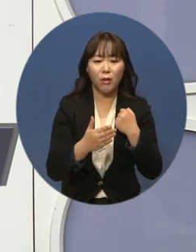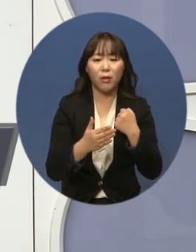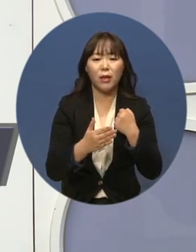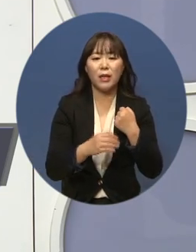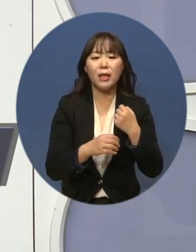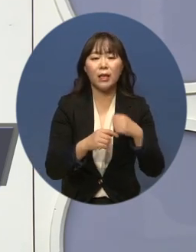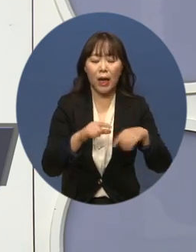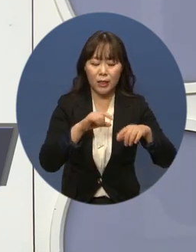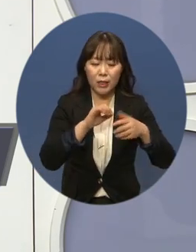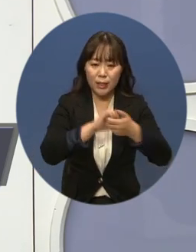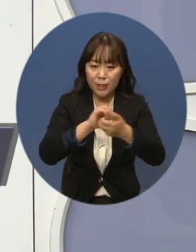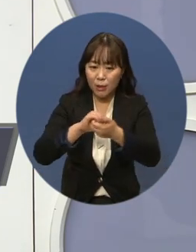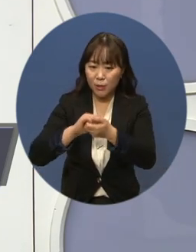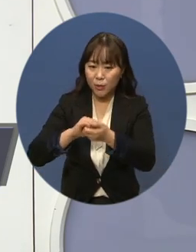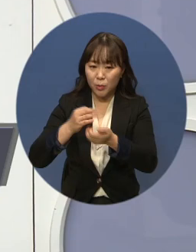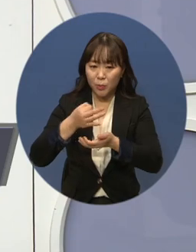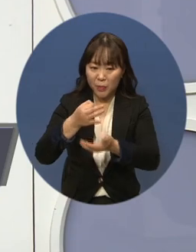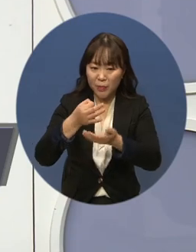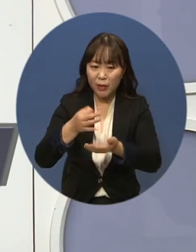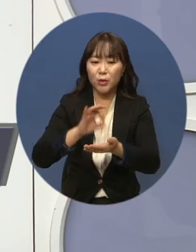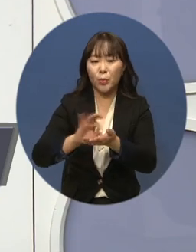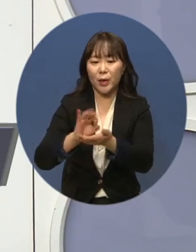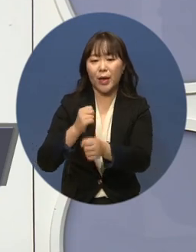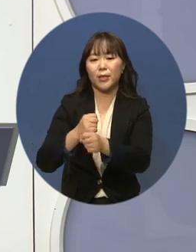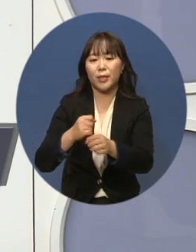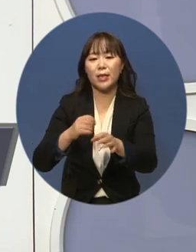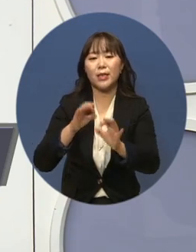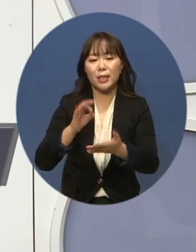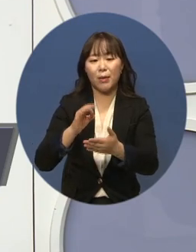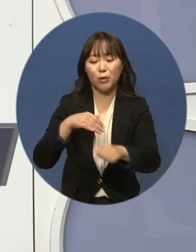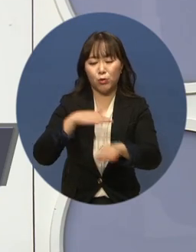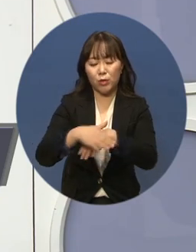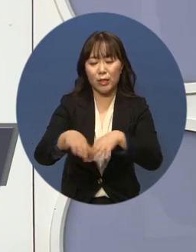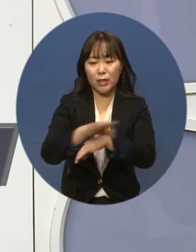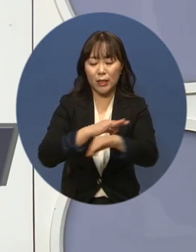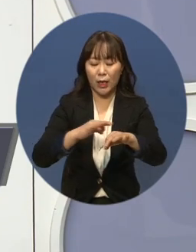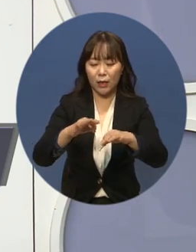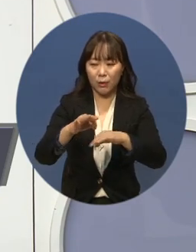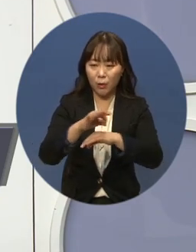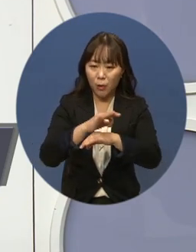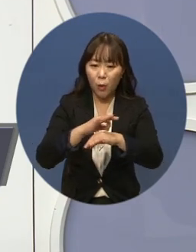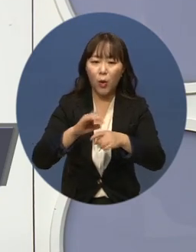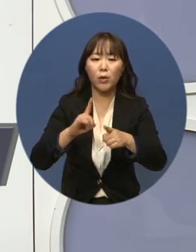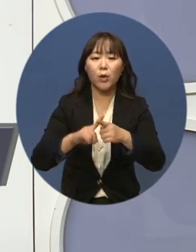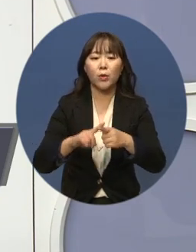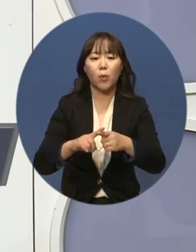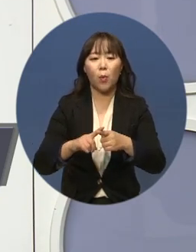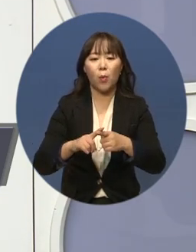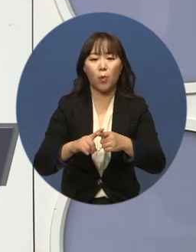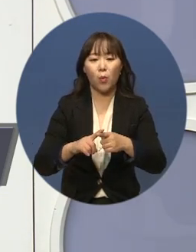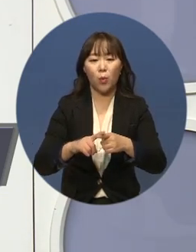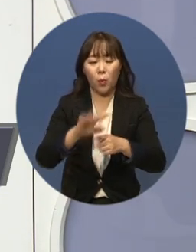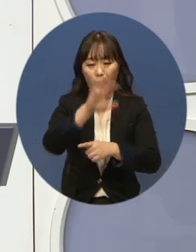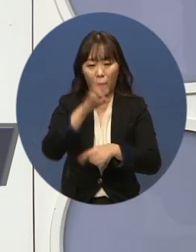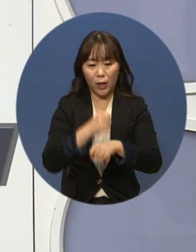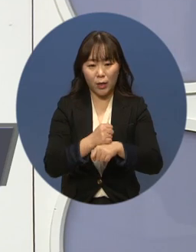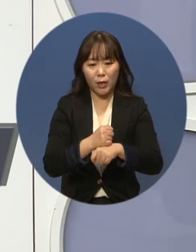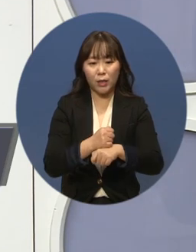줘서 소비를 하기 위해서 자본주의 시장 경제가 기본적으로 선순환할 수 있다는 거고 그래서 실리콘밸리